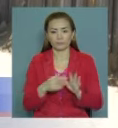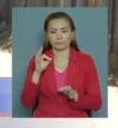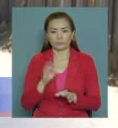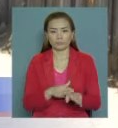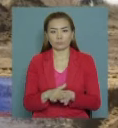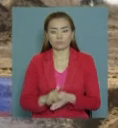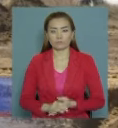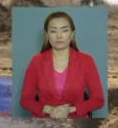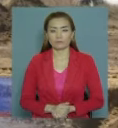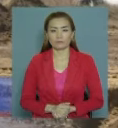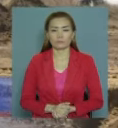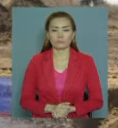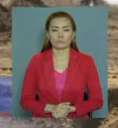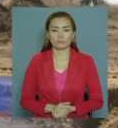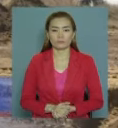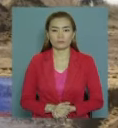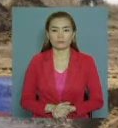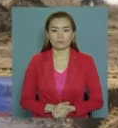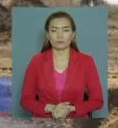выполним.